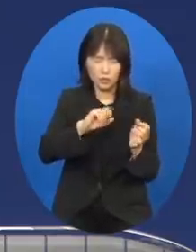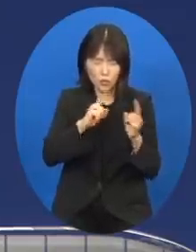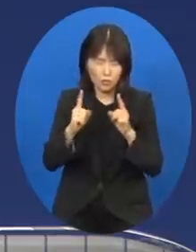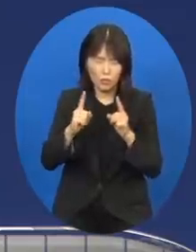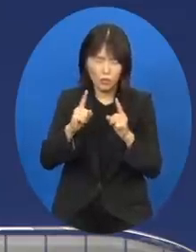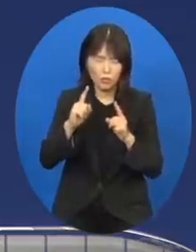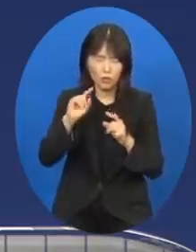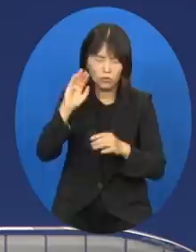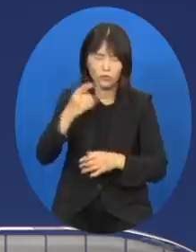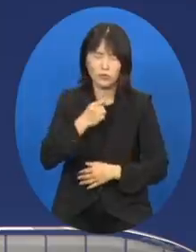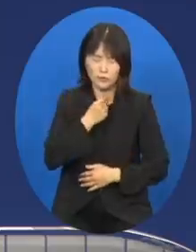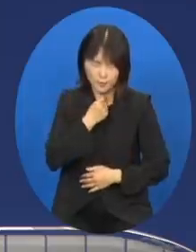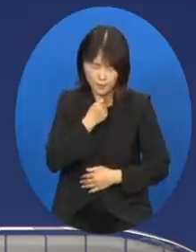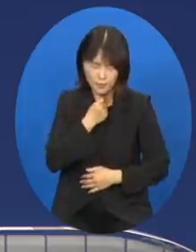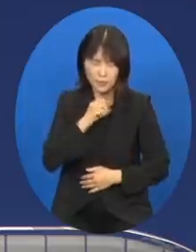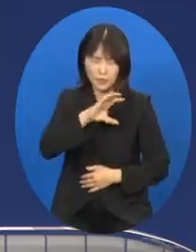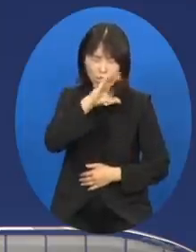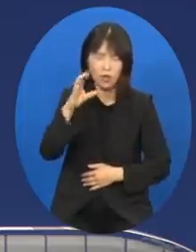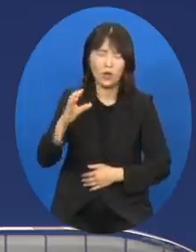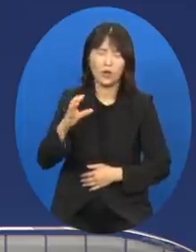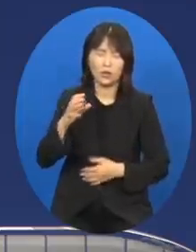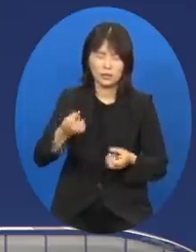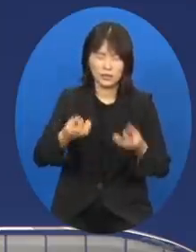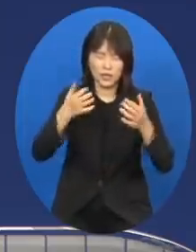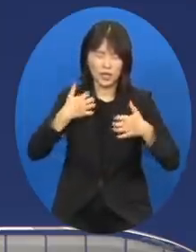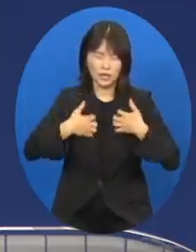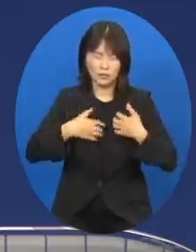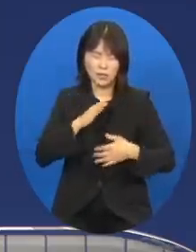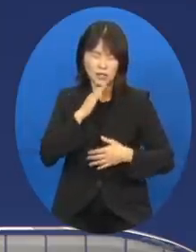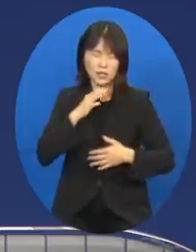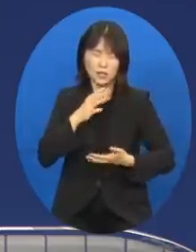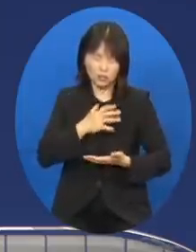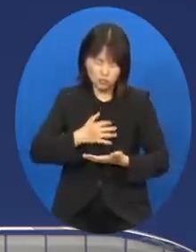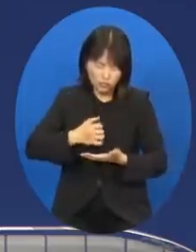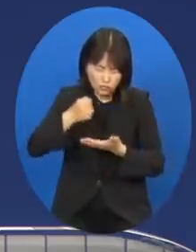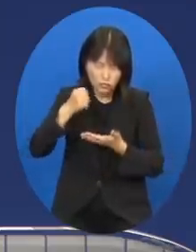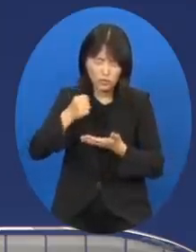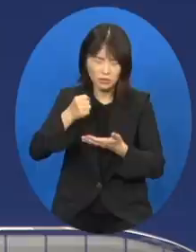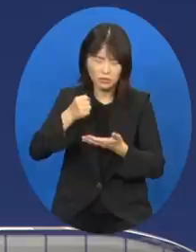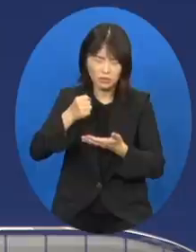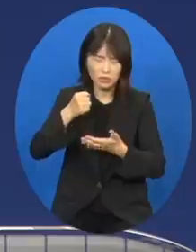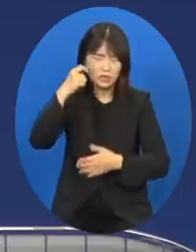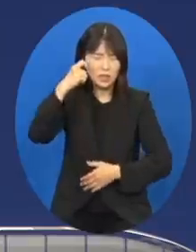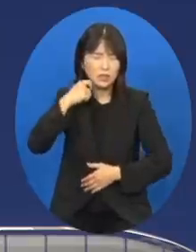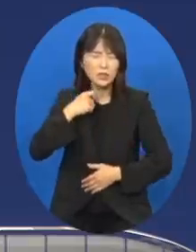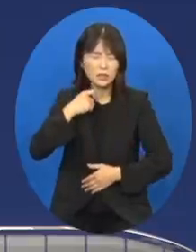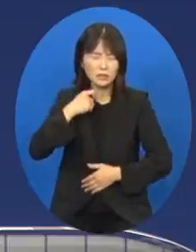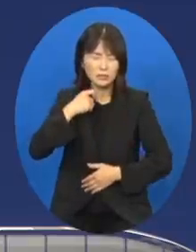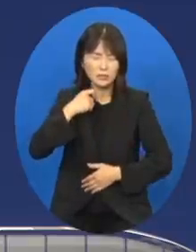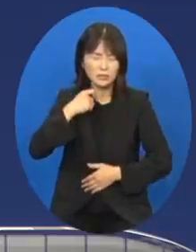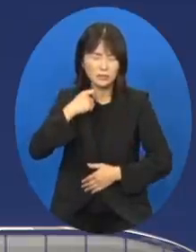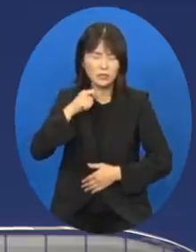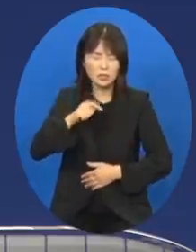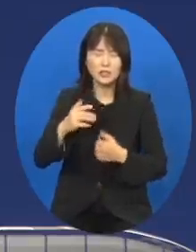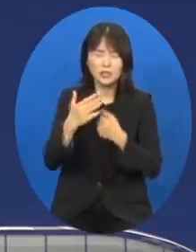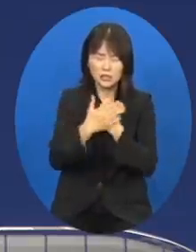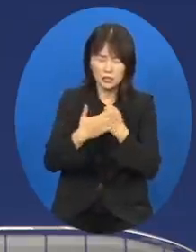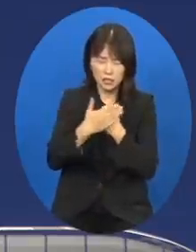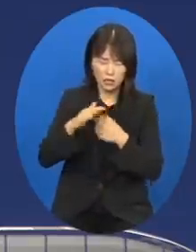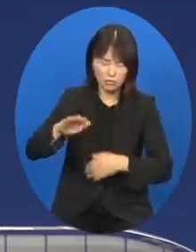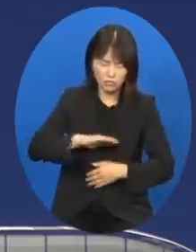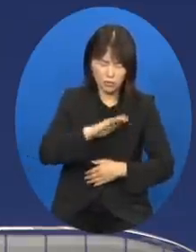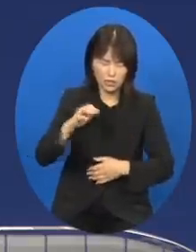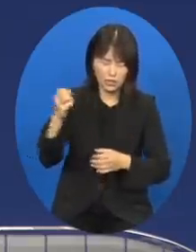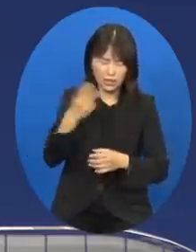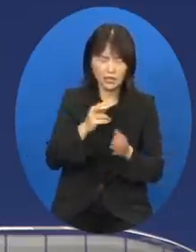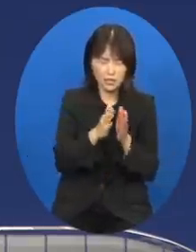회복되기를 원합니다. 성탄의 기쁨이 진정으로 느껴지는, 누려지는 하나님 그 은혜가 우리 안에